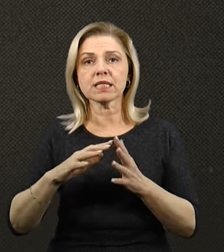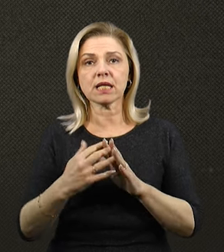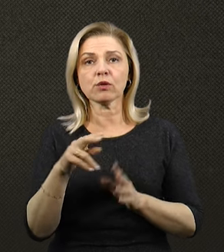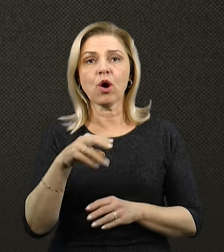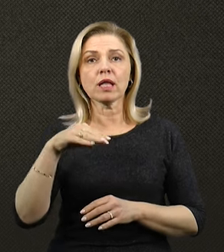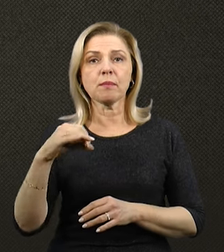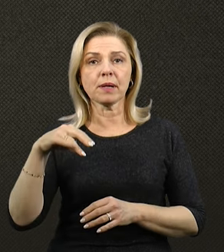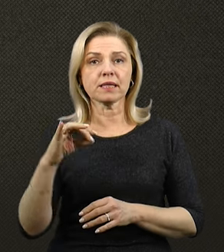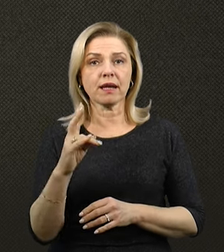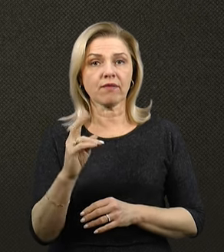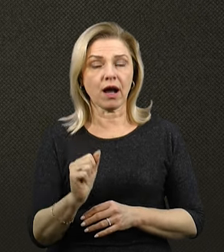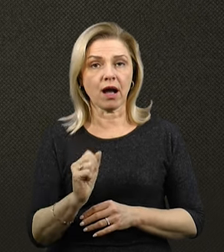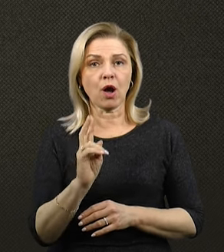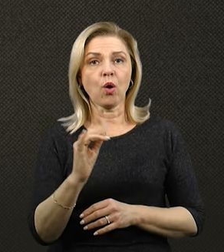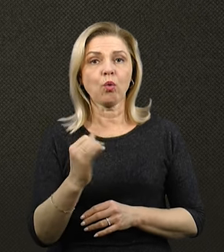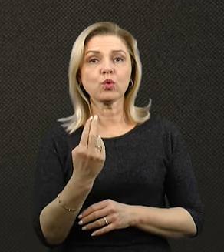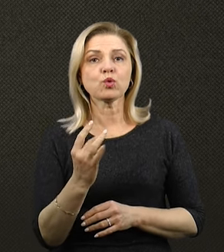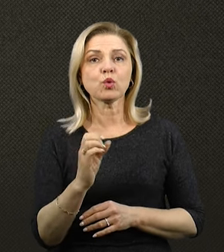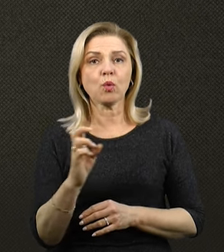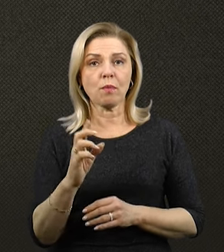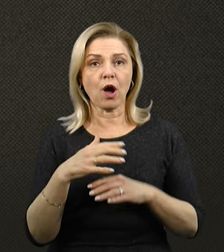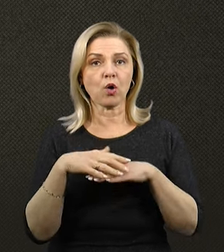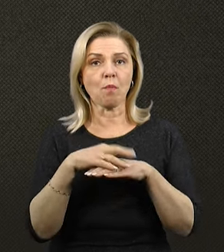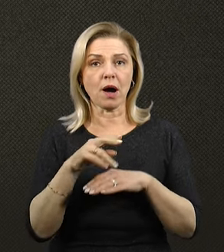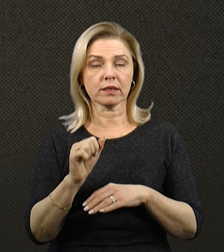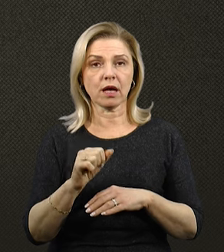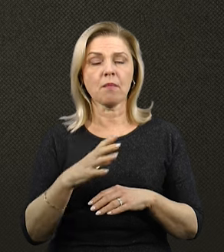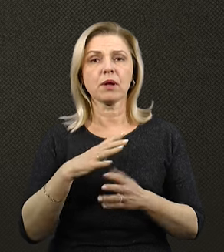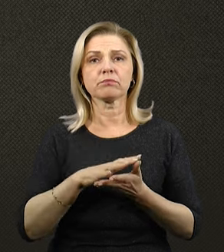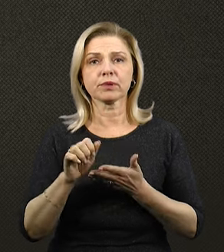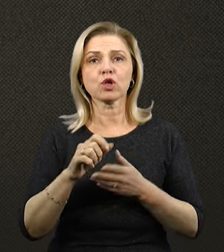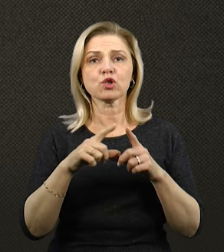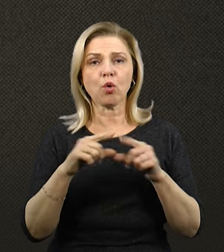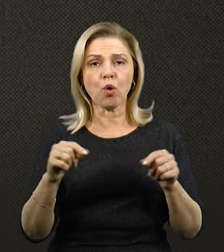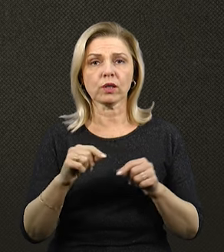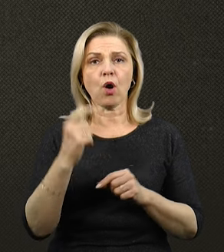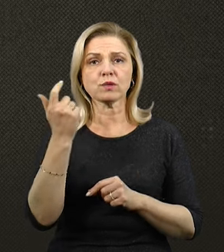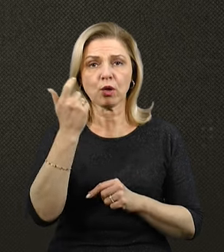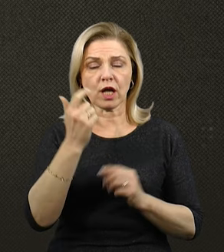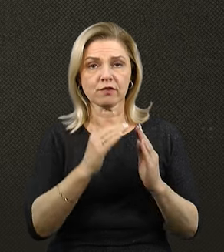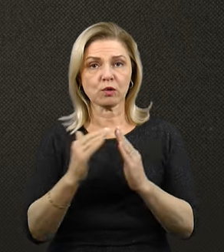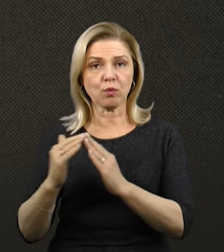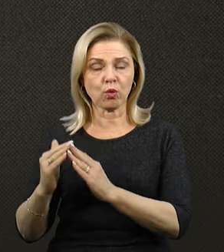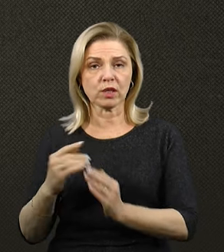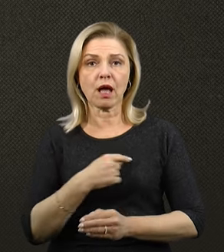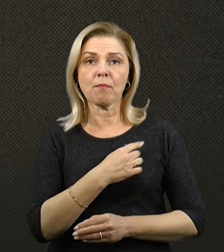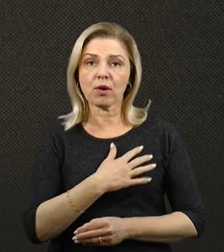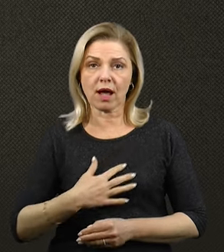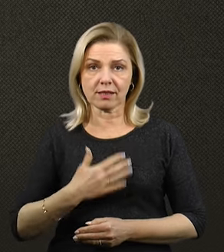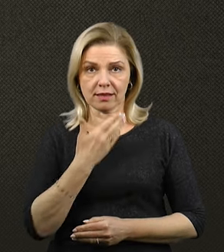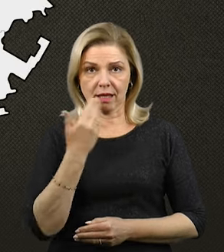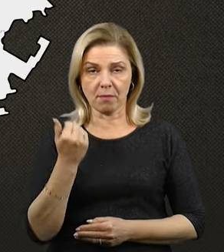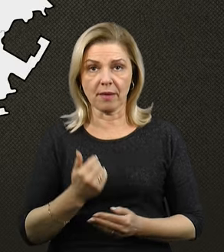Дмитрівка куцрубської громади пошкоджена адміністративна будівля школа приватні будинки та господарчі споруди поранених